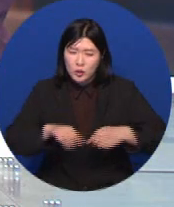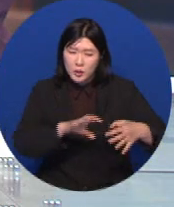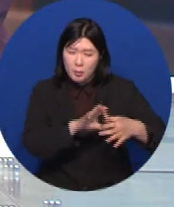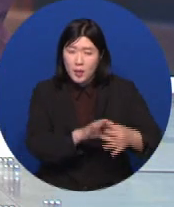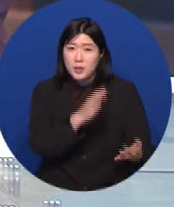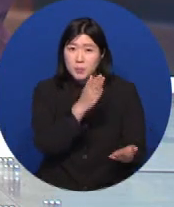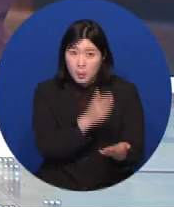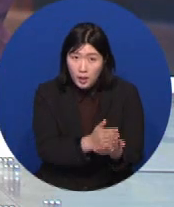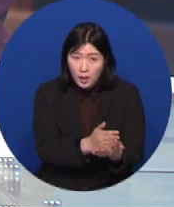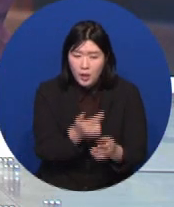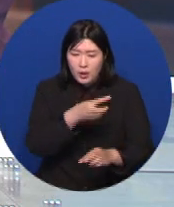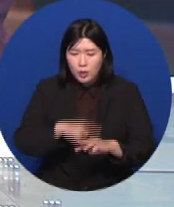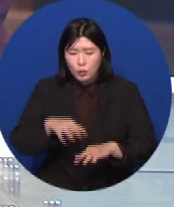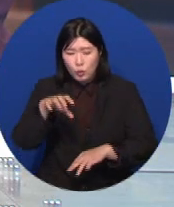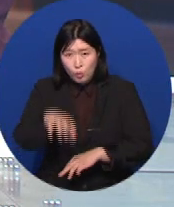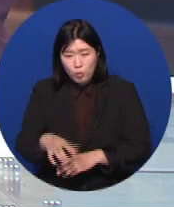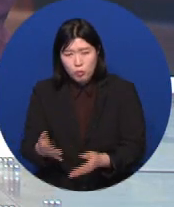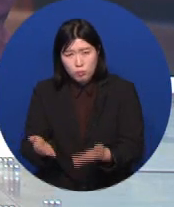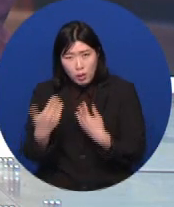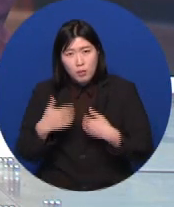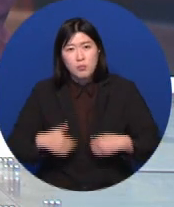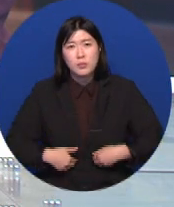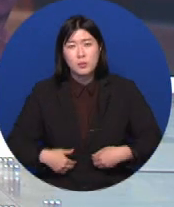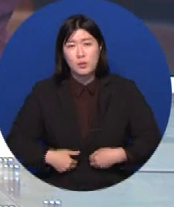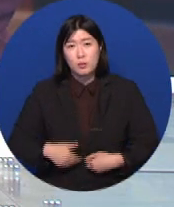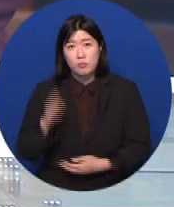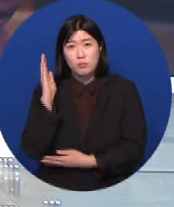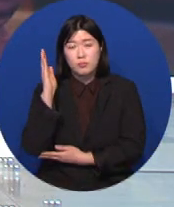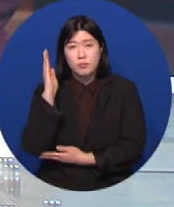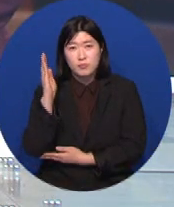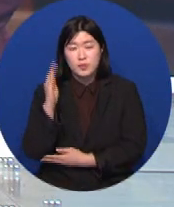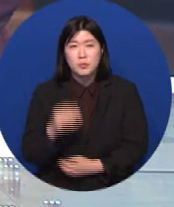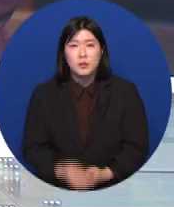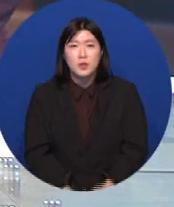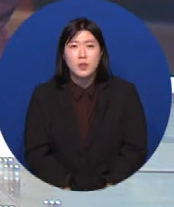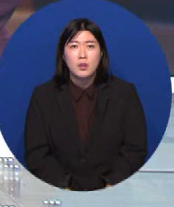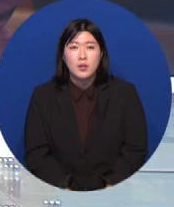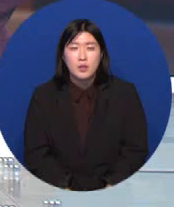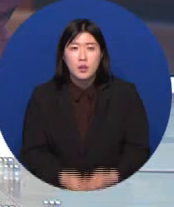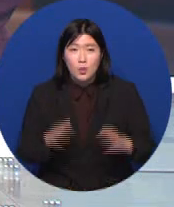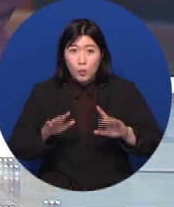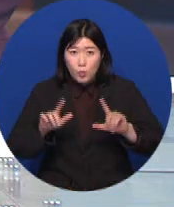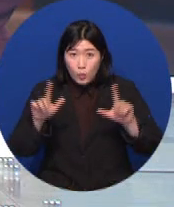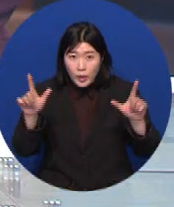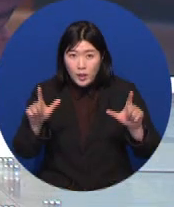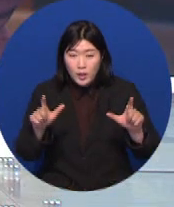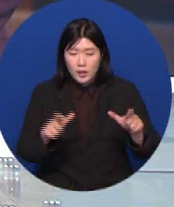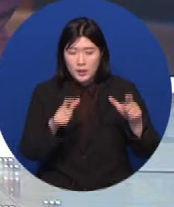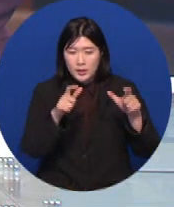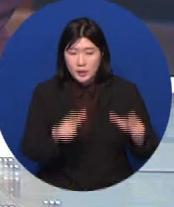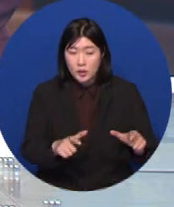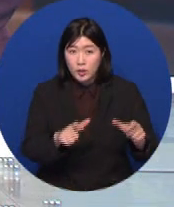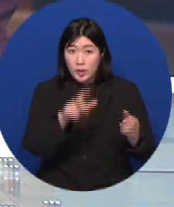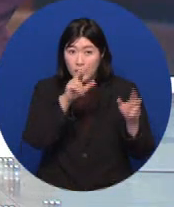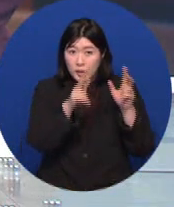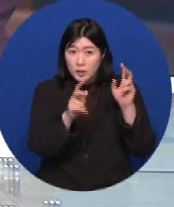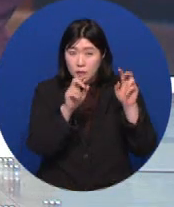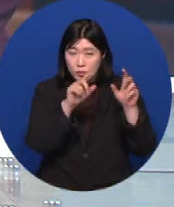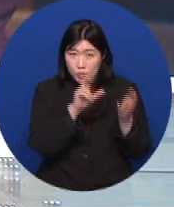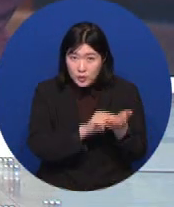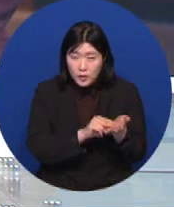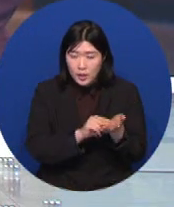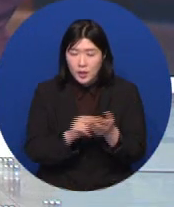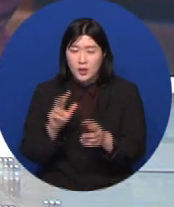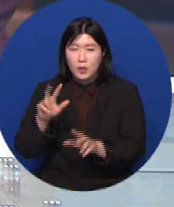된다며 대전 유치를 강하게 주장하고 나섰는데요. 올해 지역의 각종 현안들이 대선 공약과 밀접하게